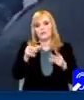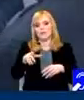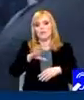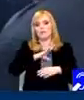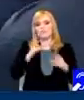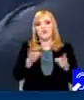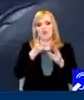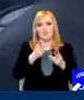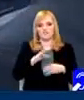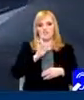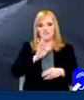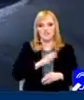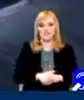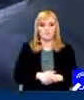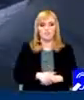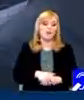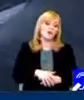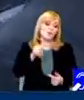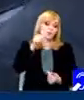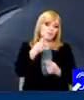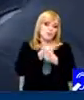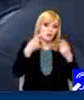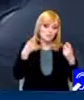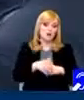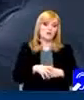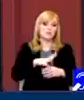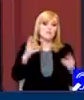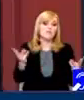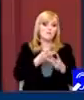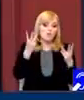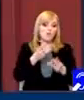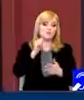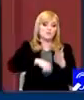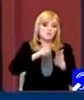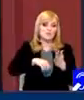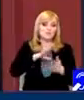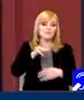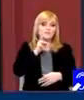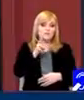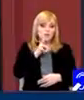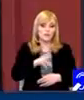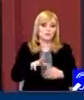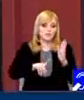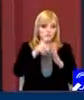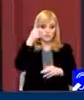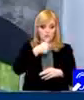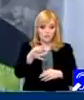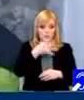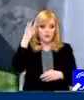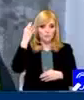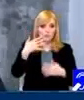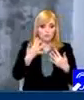cadavrul carbonizat al victimei. Potrivit informațiilor preliminare, focul ar fi fost provocat de o țigară. De la începutul anului, în